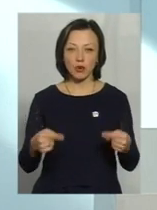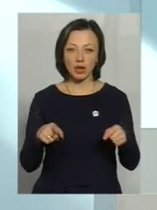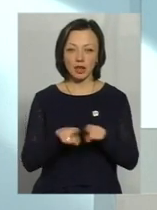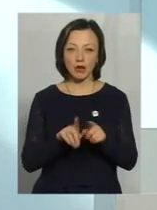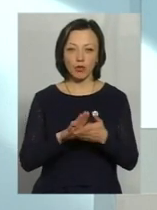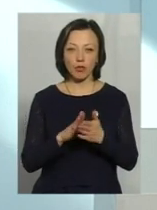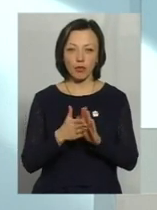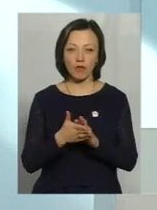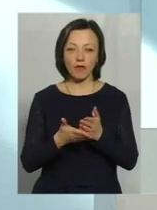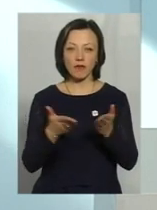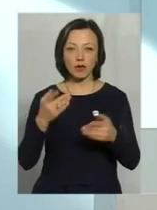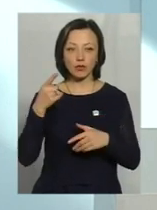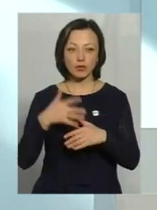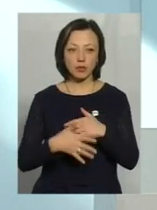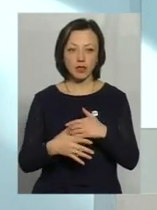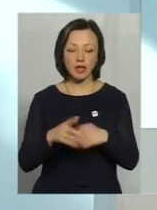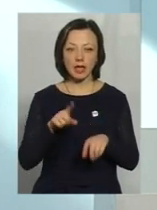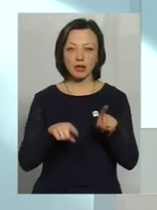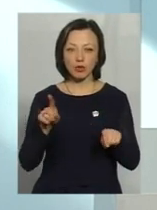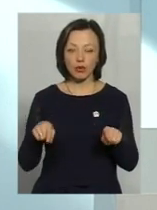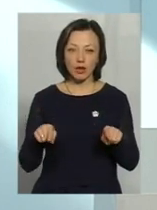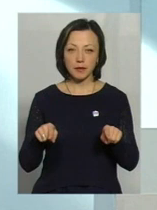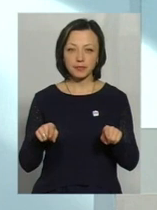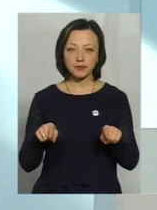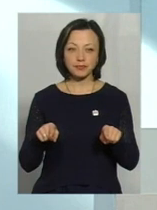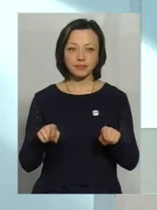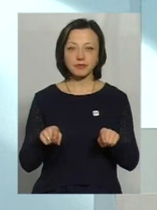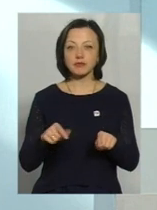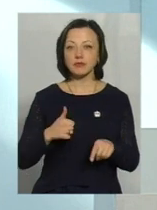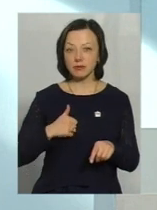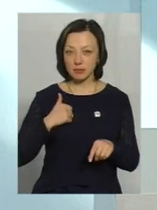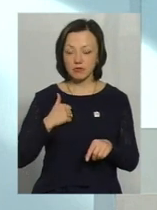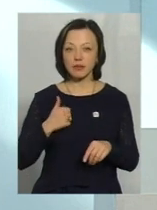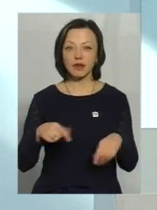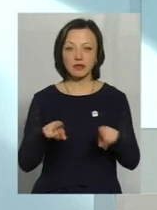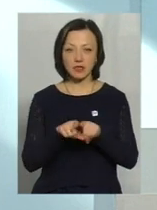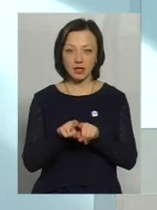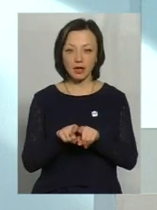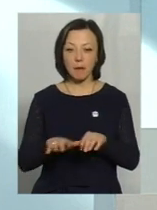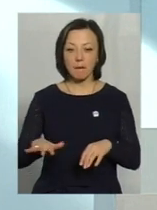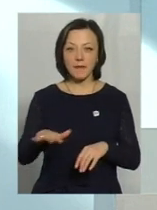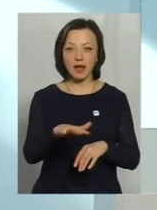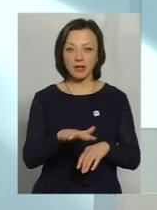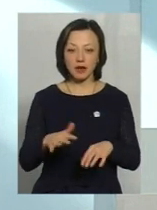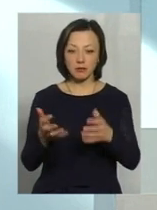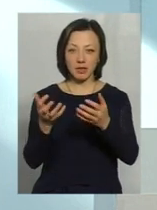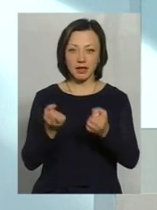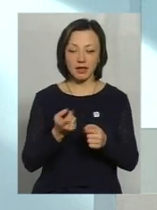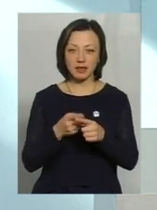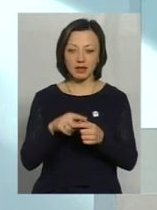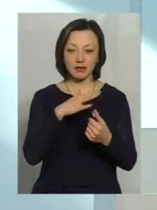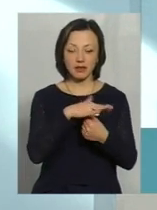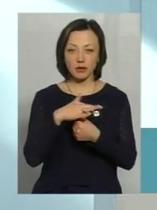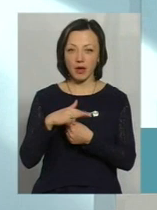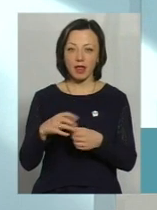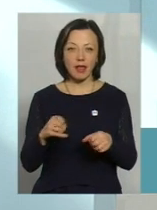умови. І ви розумієте, інколи брала така гордість, що все-таки майданчики для прийняття цих повітряних